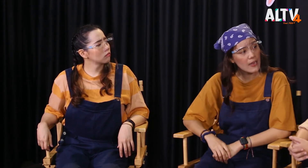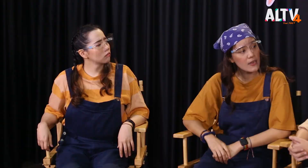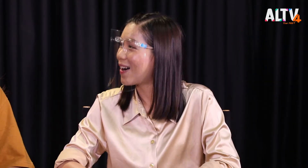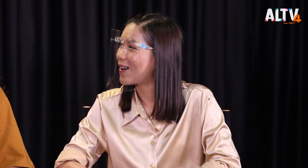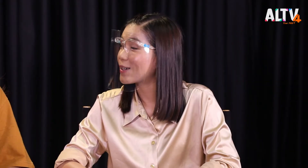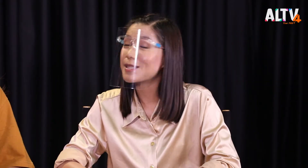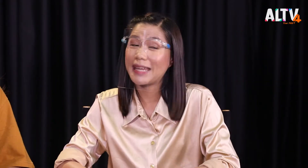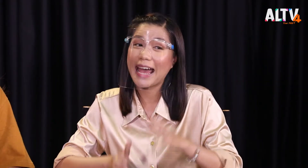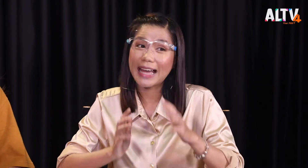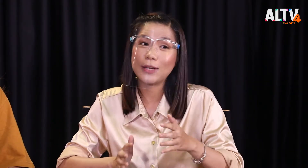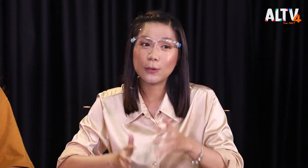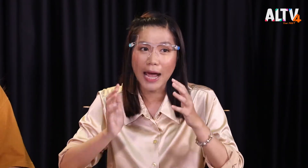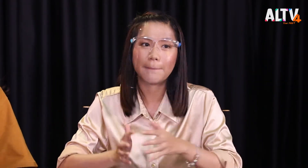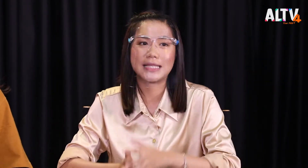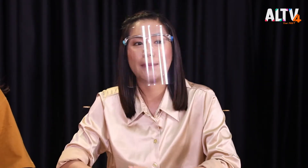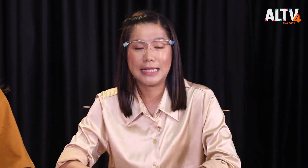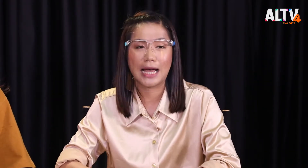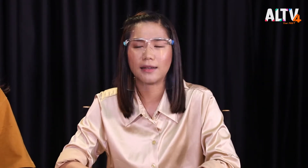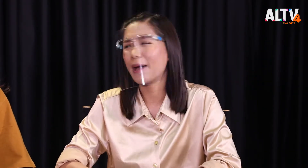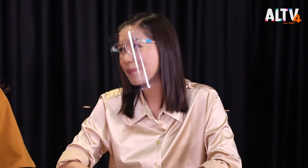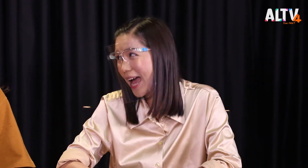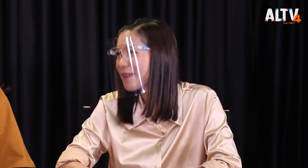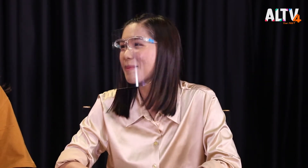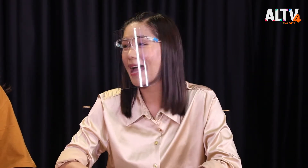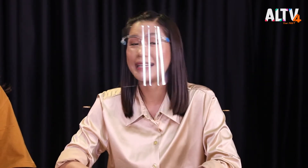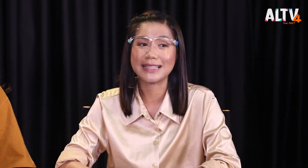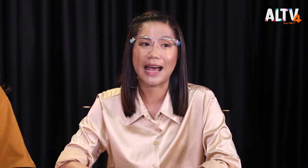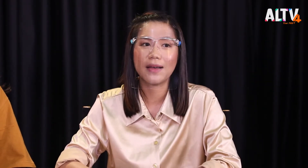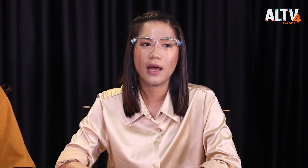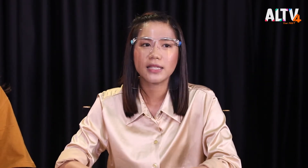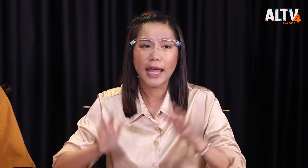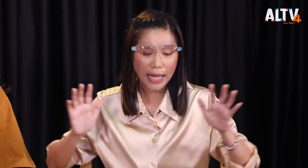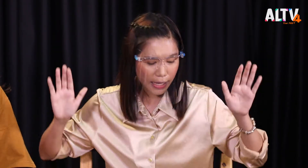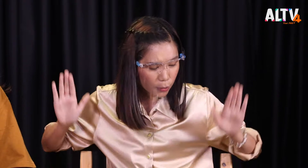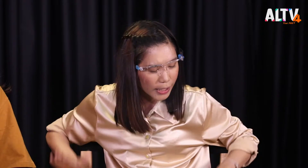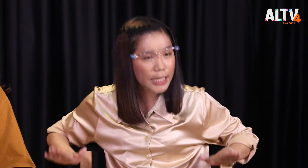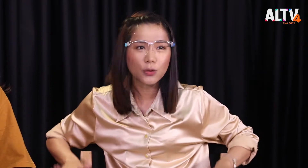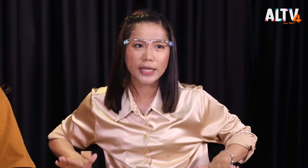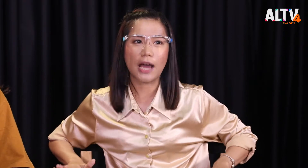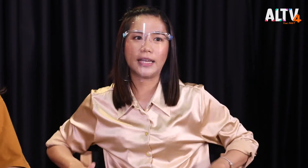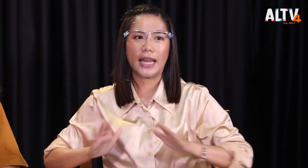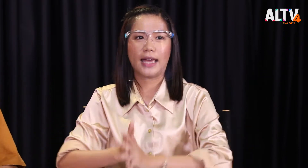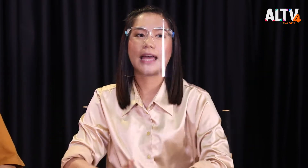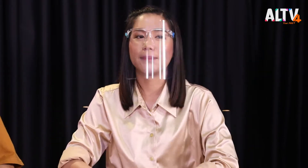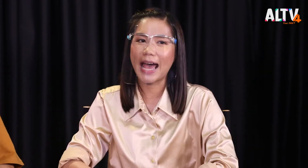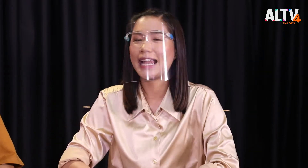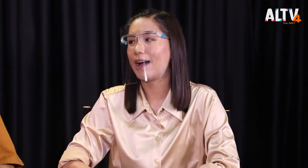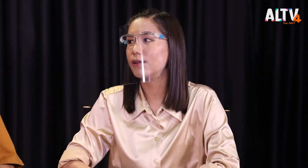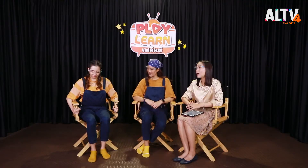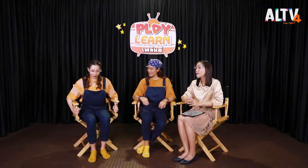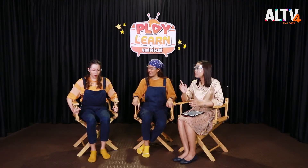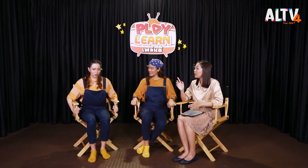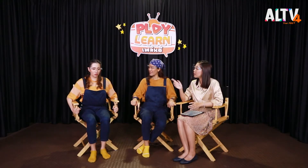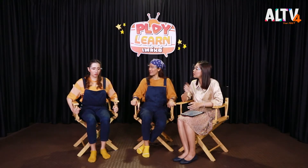คะ ก็จะมีท่าที่ครูทำประจำเลยจ้ะทำง่ายมากๆเลยนะจ๊ะใช้แค่เก้าอี้ตัวเดียวเนี่ยแหละทำได้